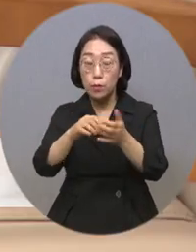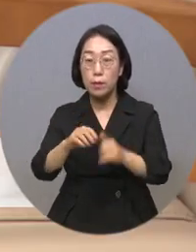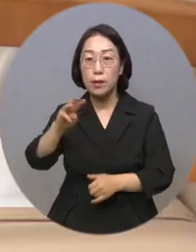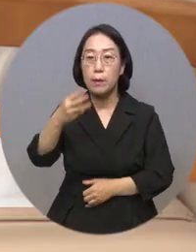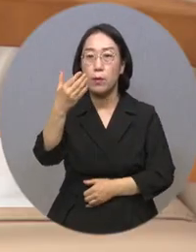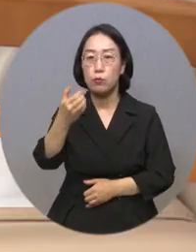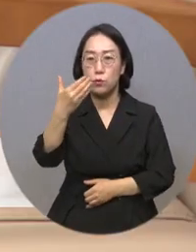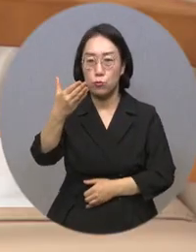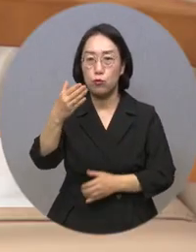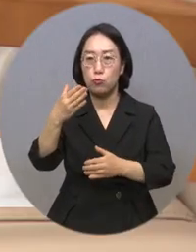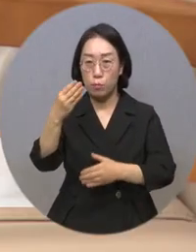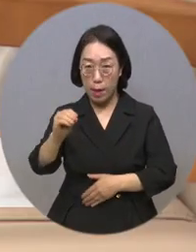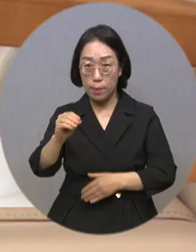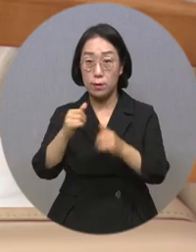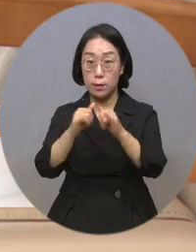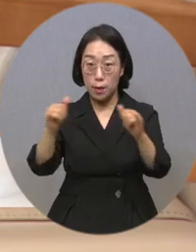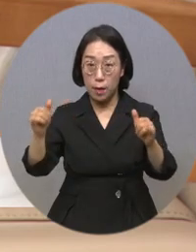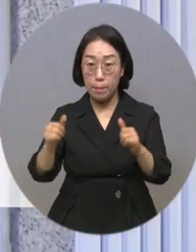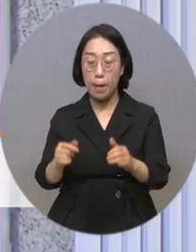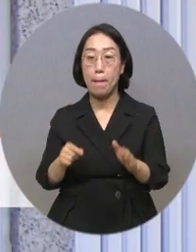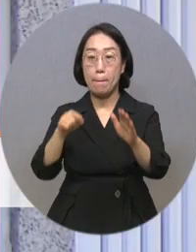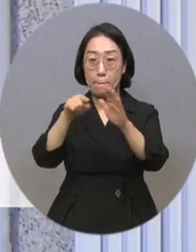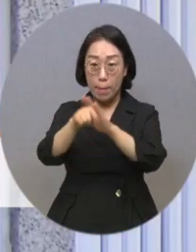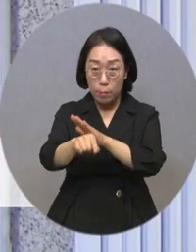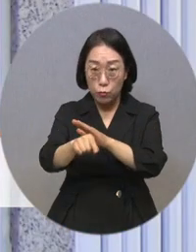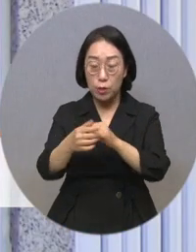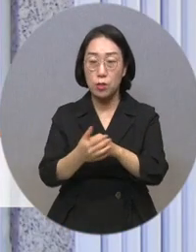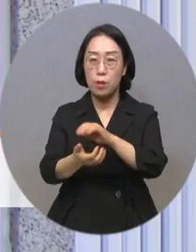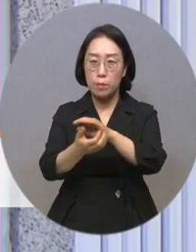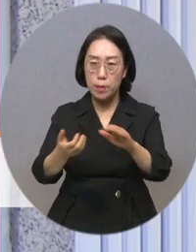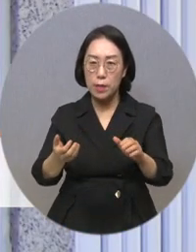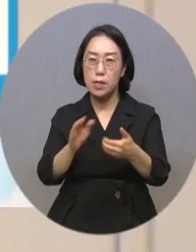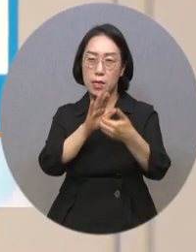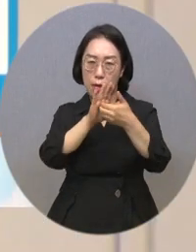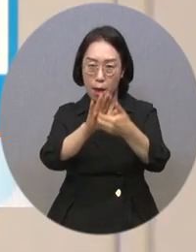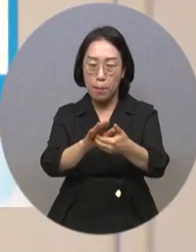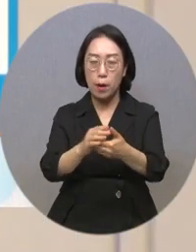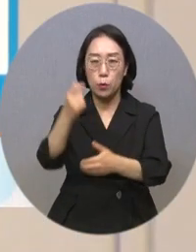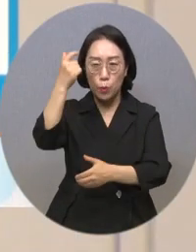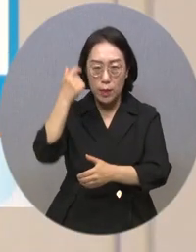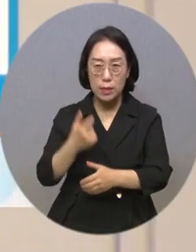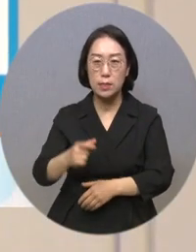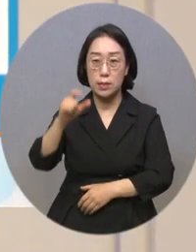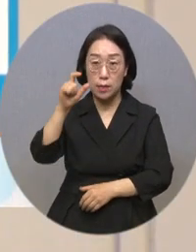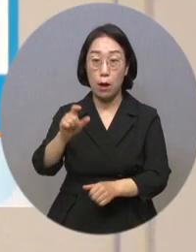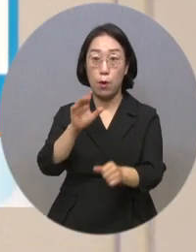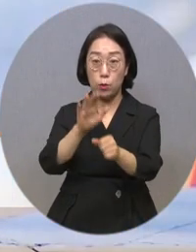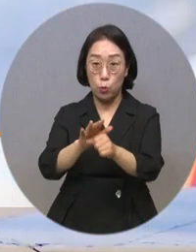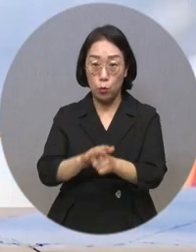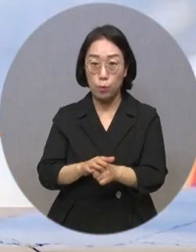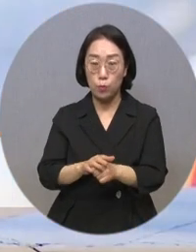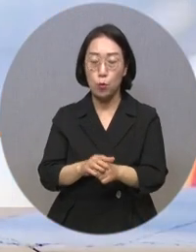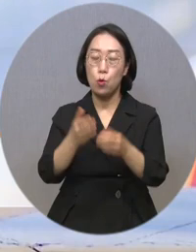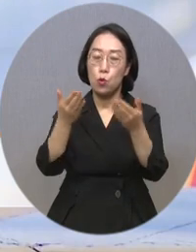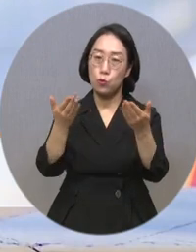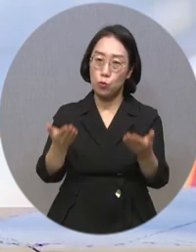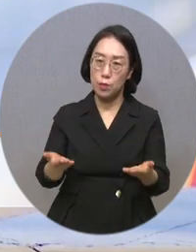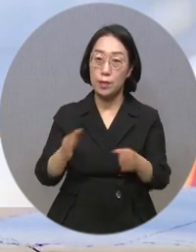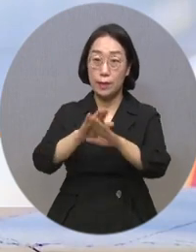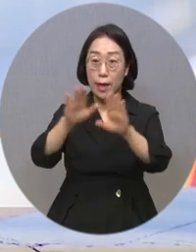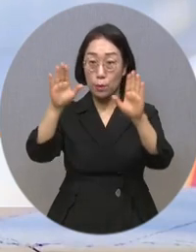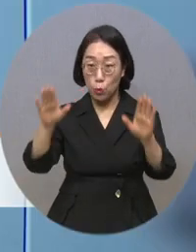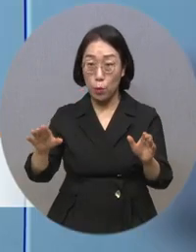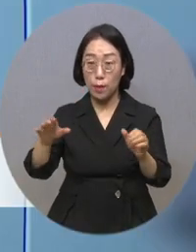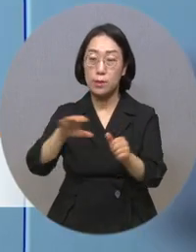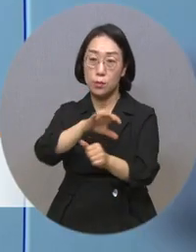만 명으로 앞으로 센터를 방문해 치매예방 인지 강화 교실 참여 쉼터 를 통한 나 시간 돌봄을 제공